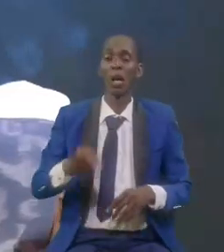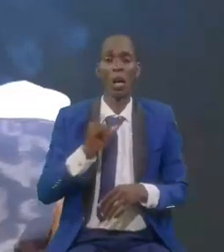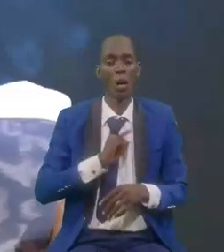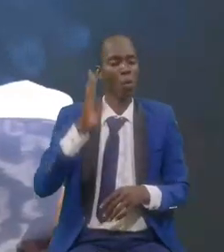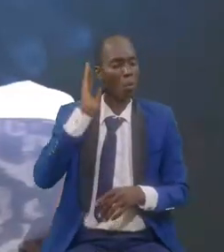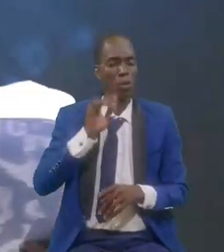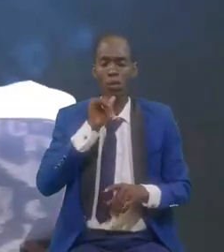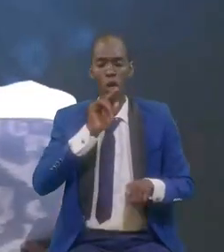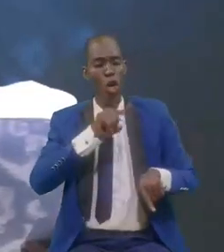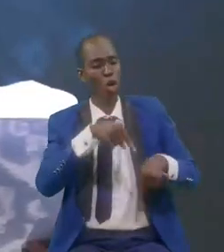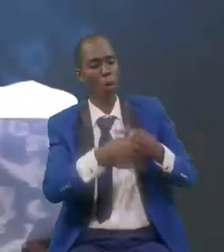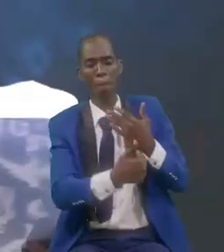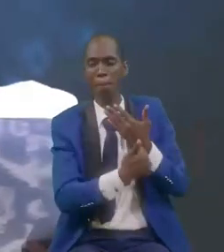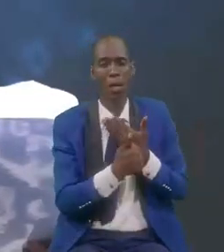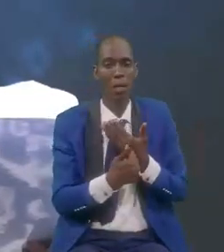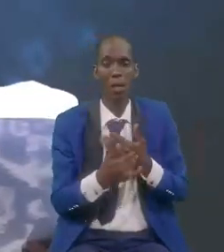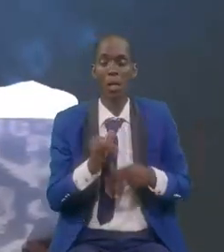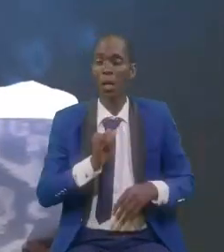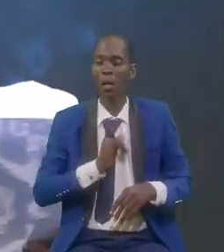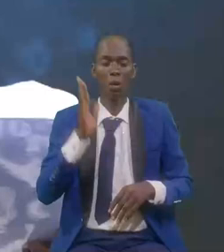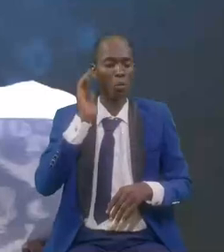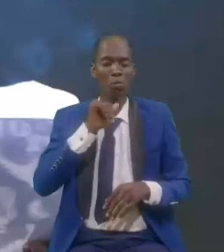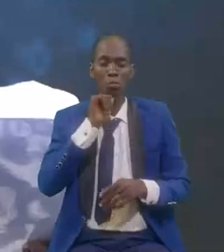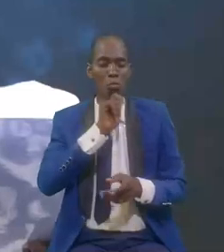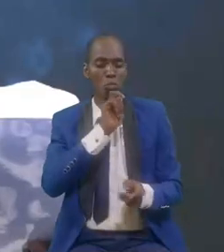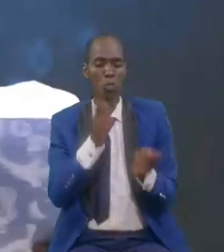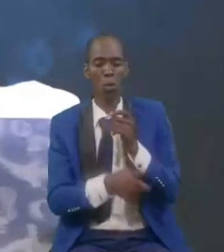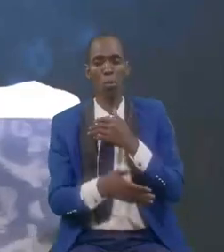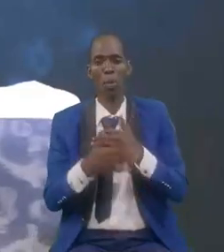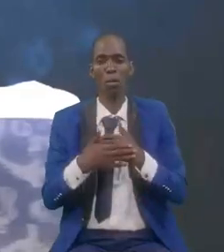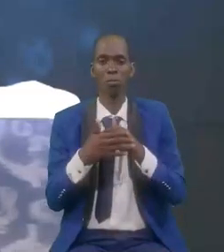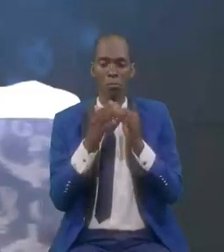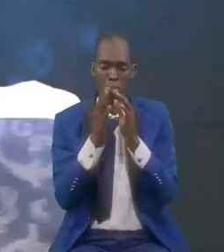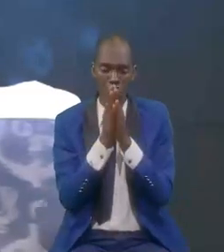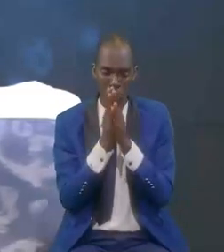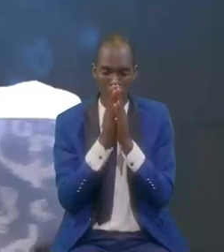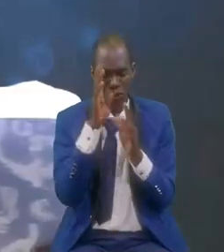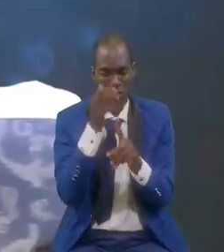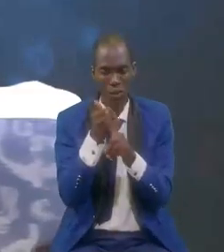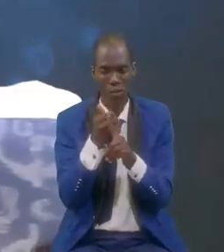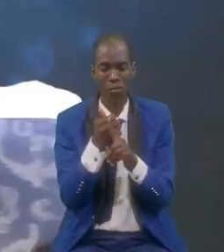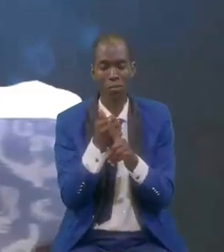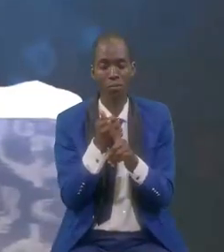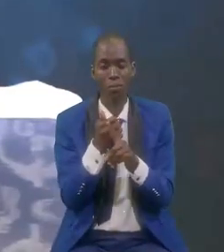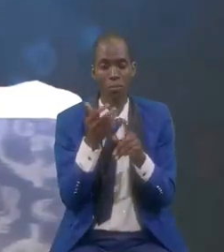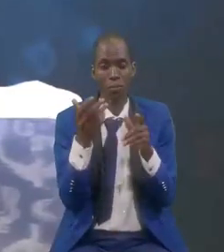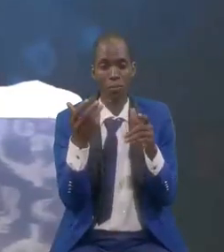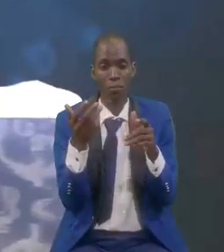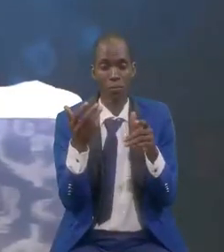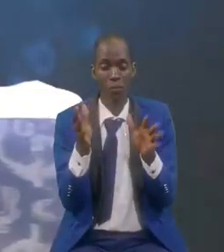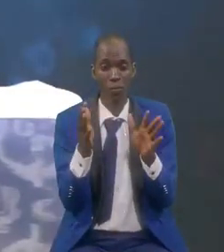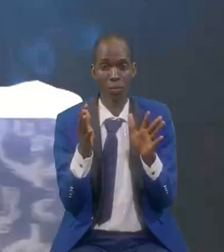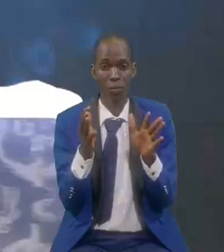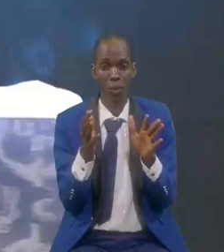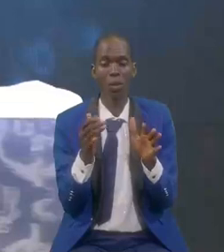pas faire marche arrière, je ne retournerai plus. Parle au Seigneur dans la prière maintenant. Je prie avec vous maintenant, la